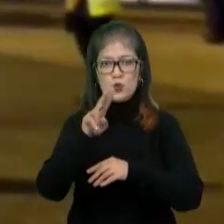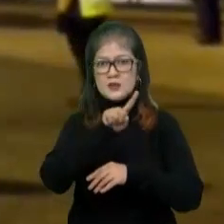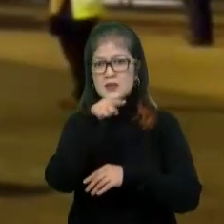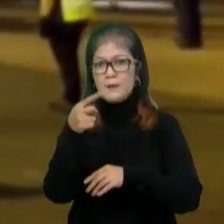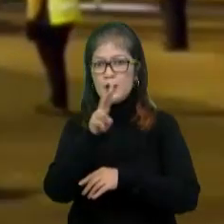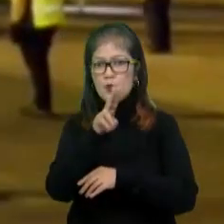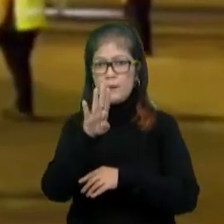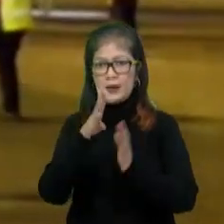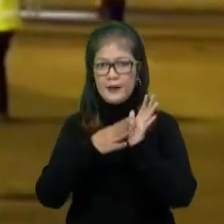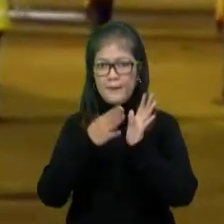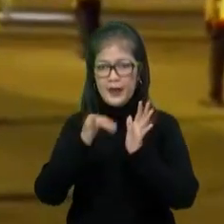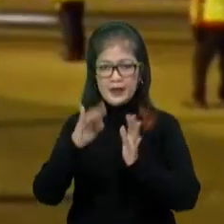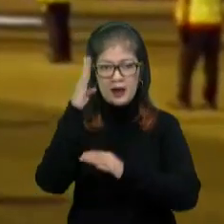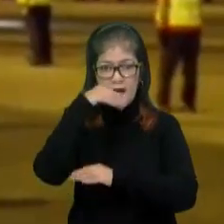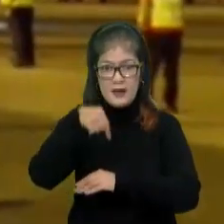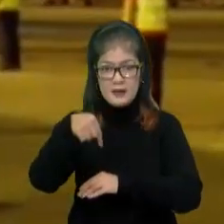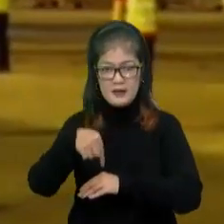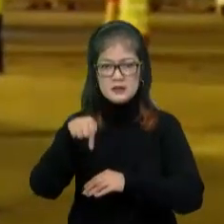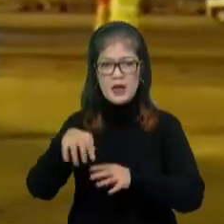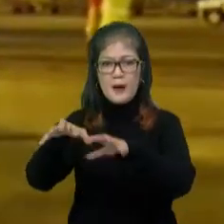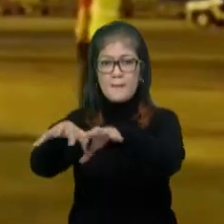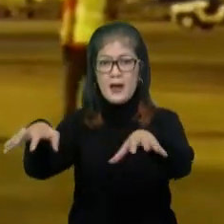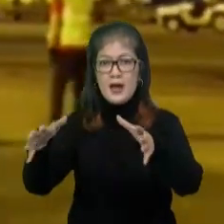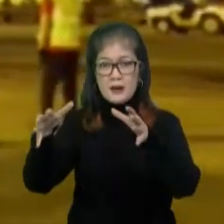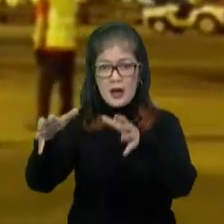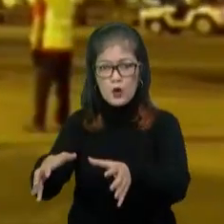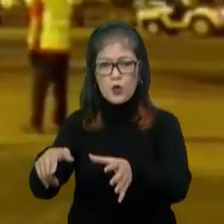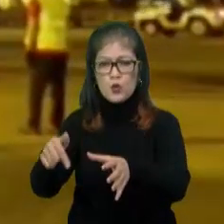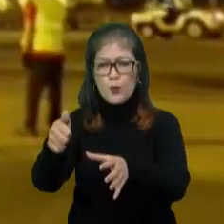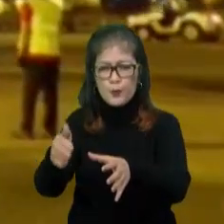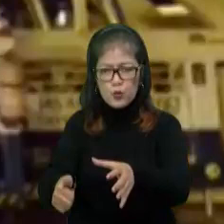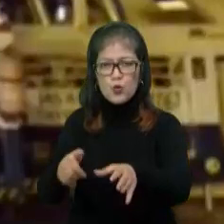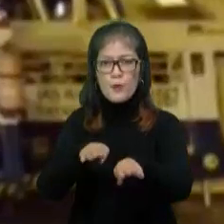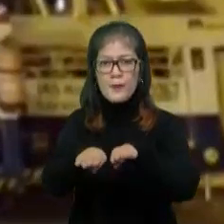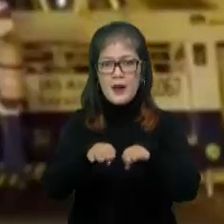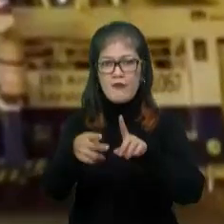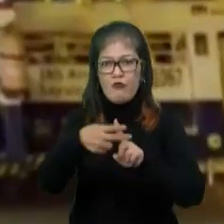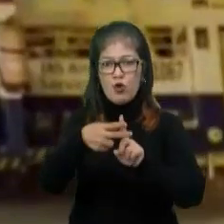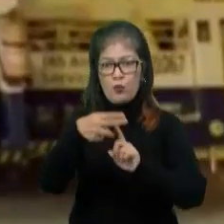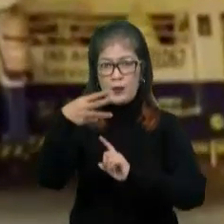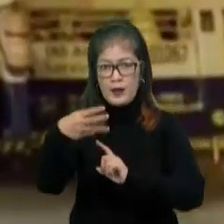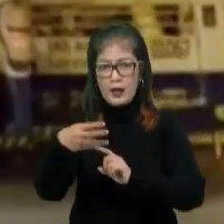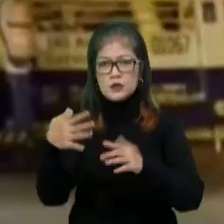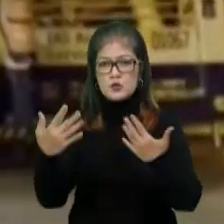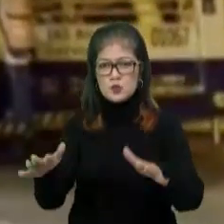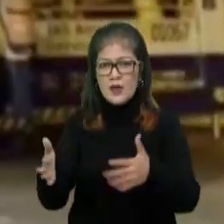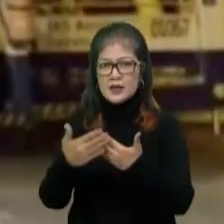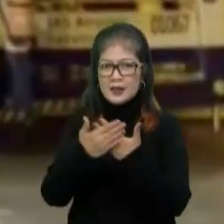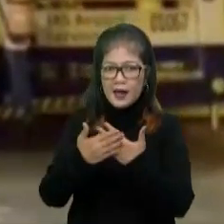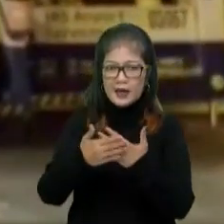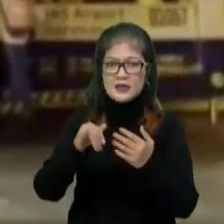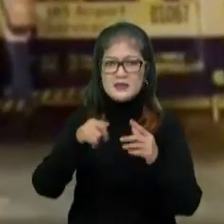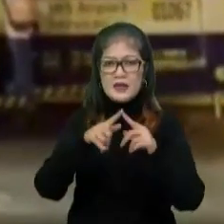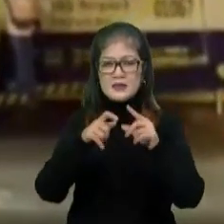ini. Dan kargo untuk perluan Formula E ini ditangani langsung oleh PT JAS Airport Services dengan pengawalan